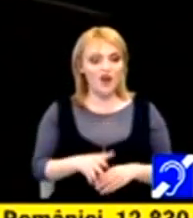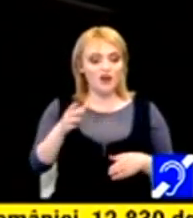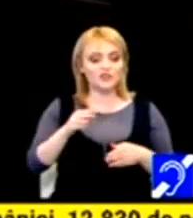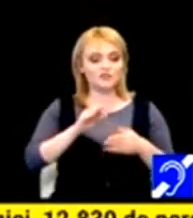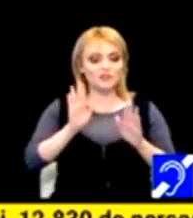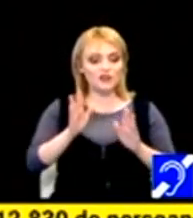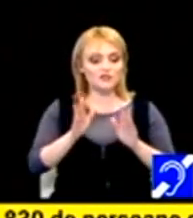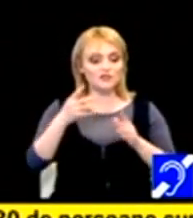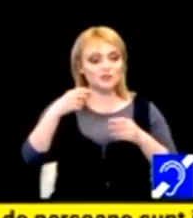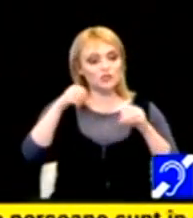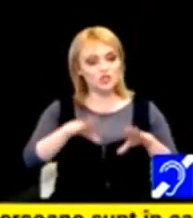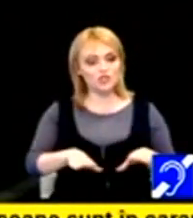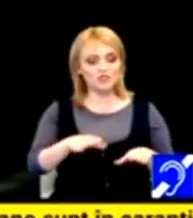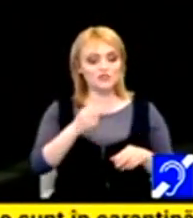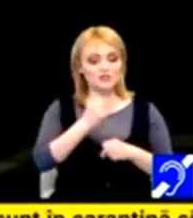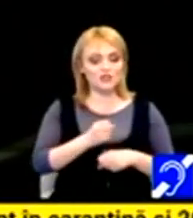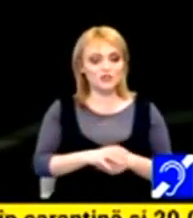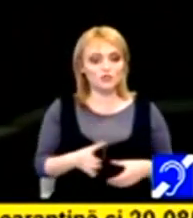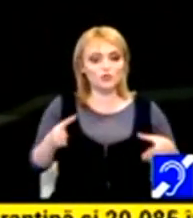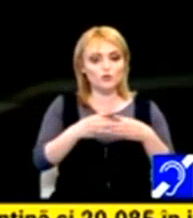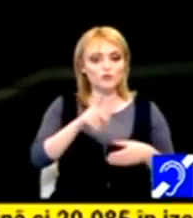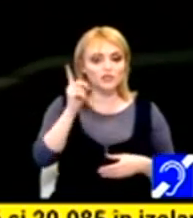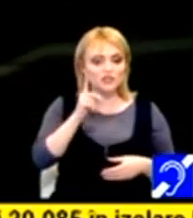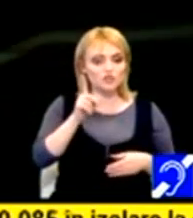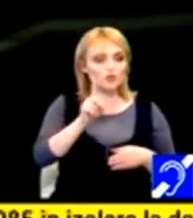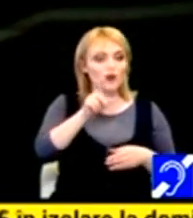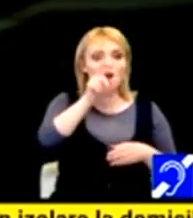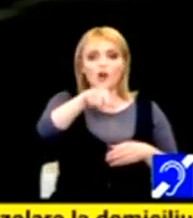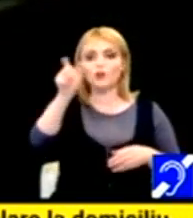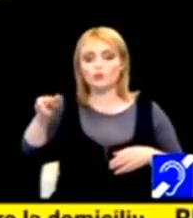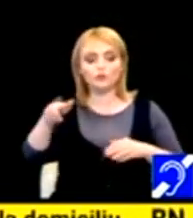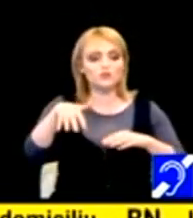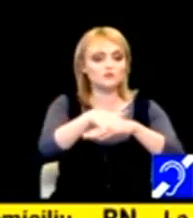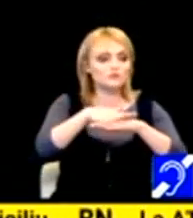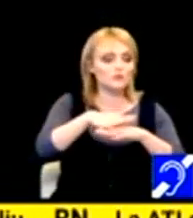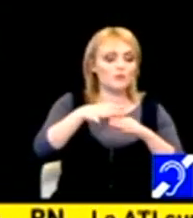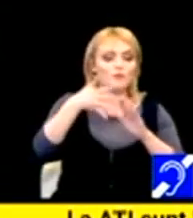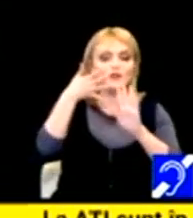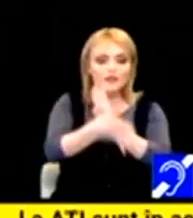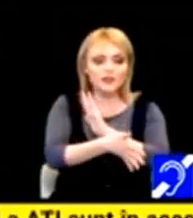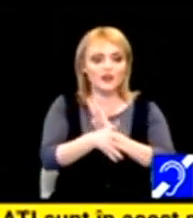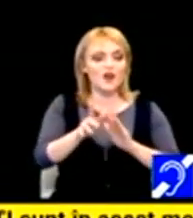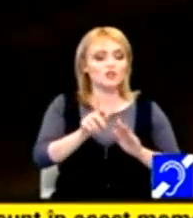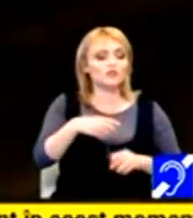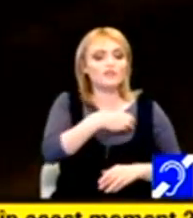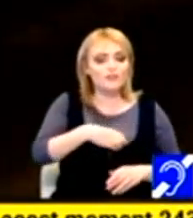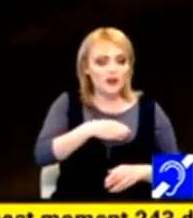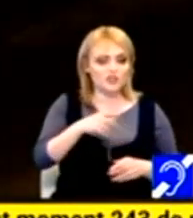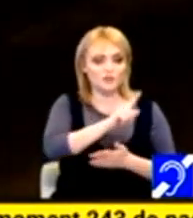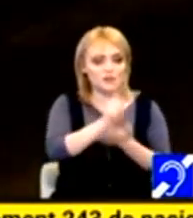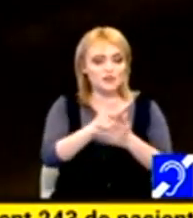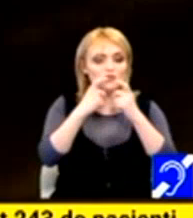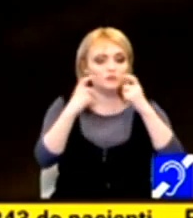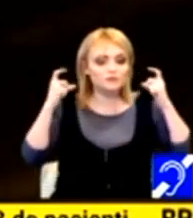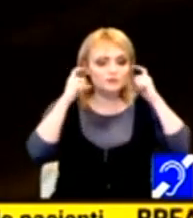combate coronavirusul și a diminua efectele acestuia asupra populației. Ei vor să explice astfel cât de importantă este purtarea măștii de